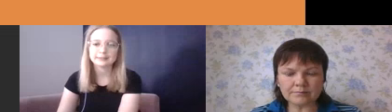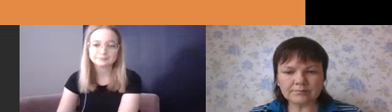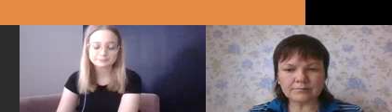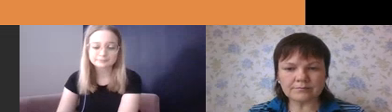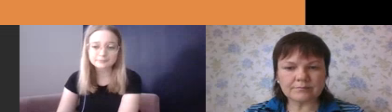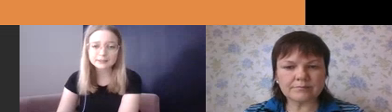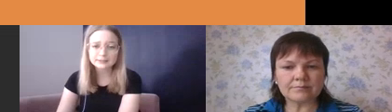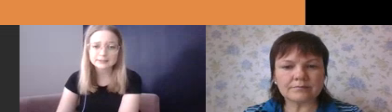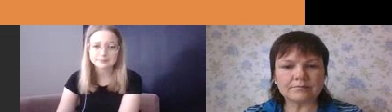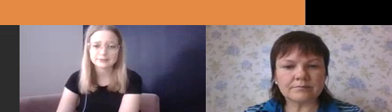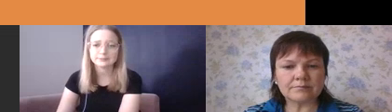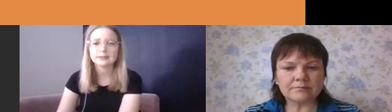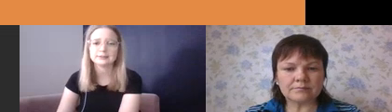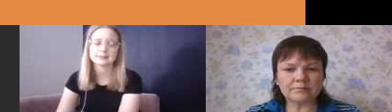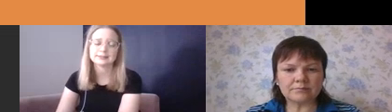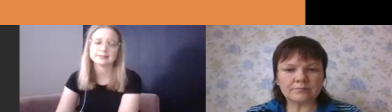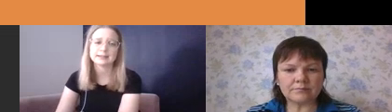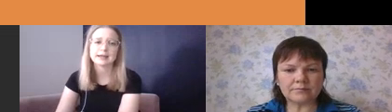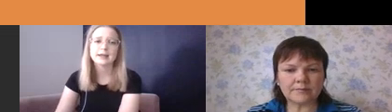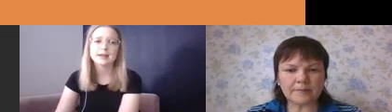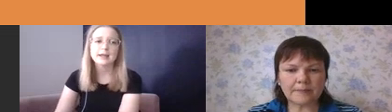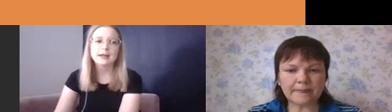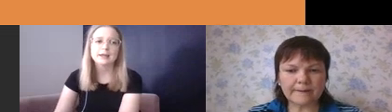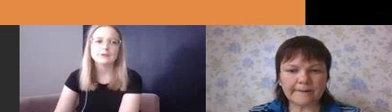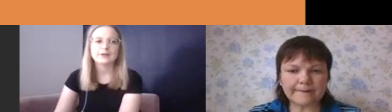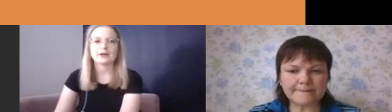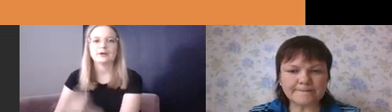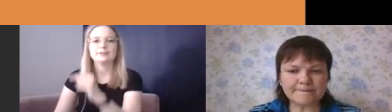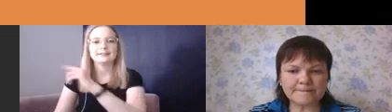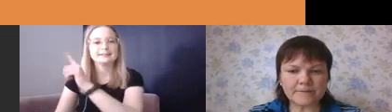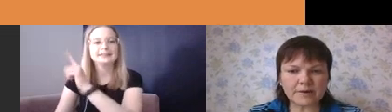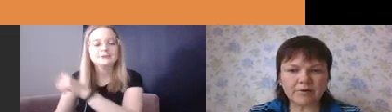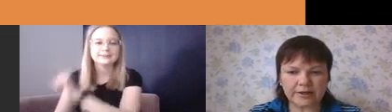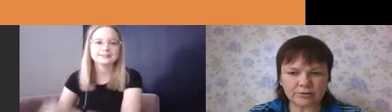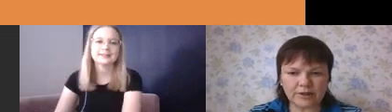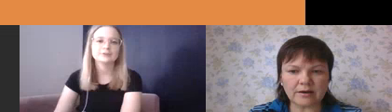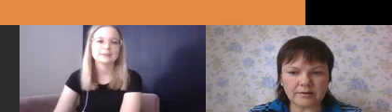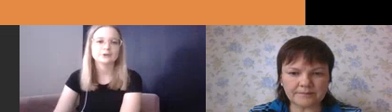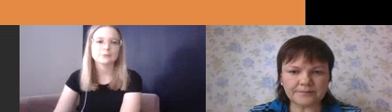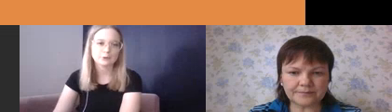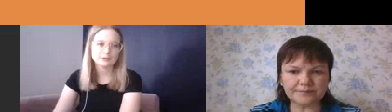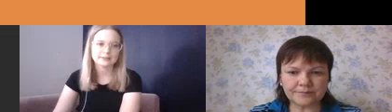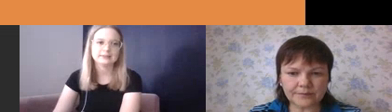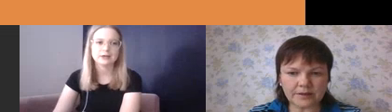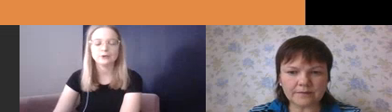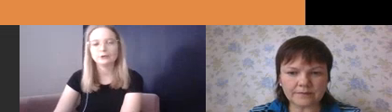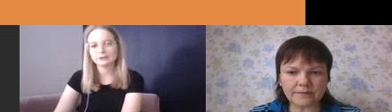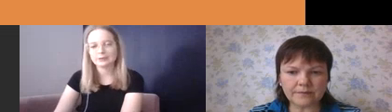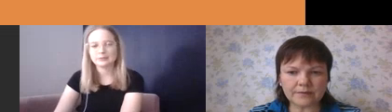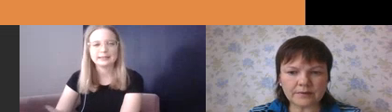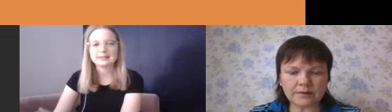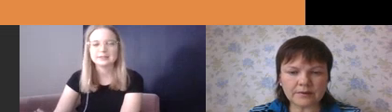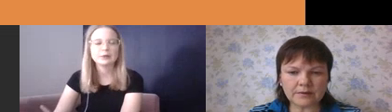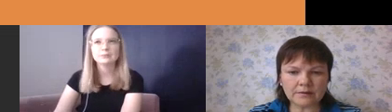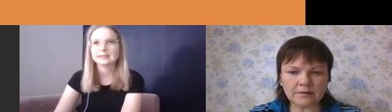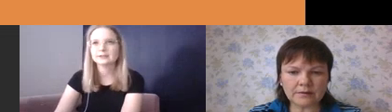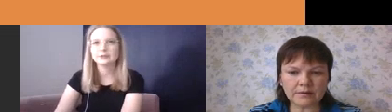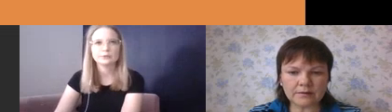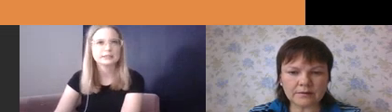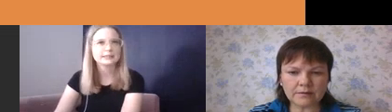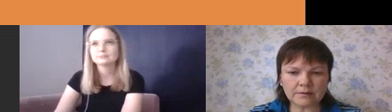siis seal saab siis panna sellise nii-öelda linnukese selle tööpakkumised ka noorematele, et